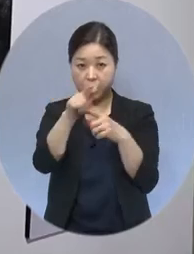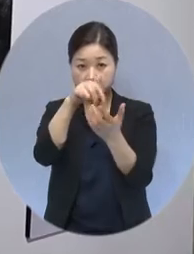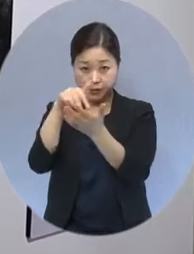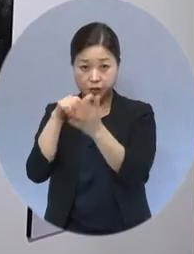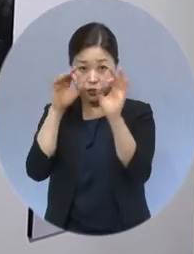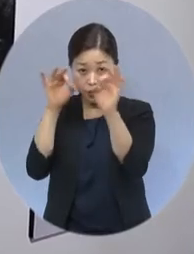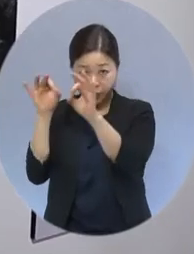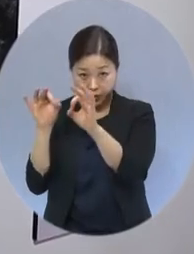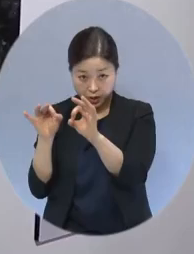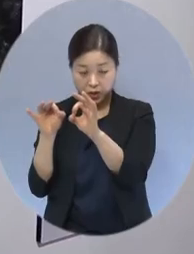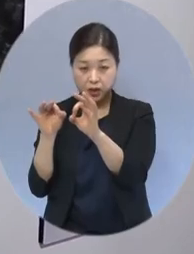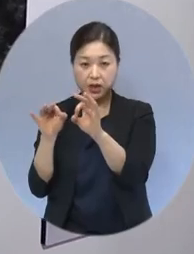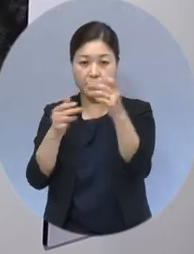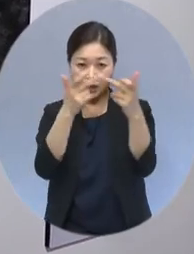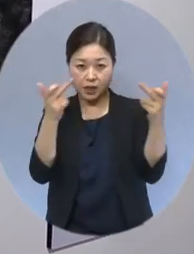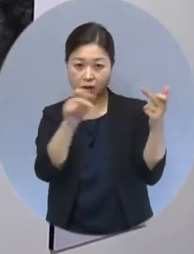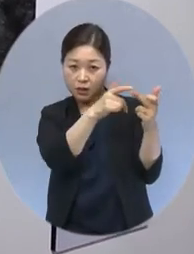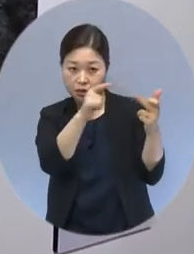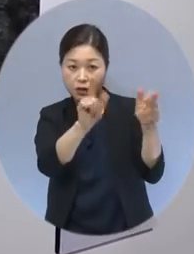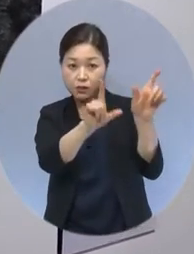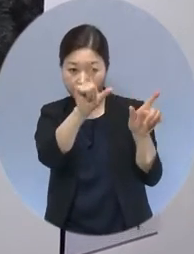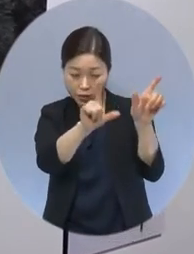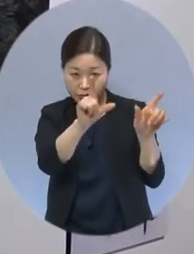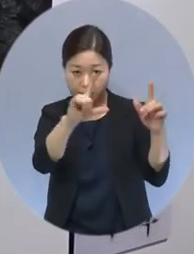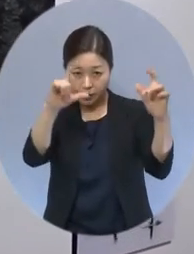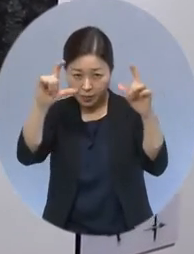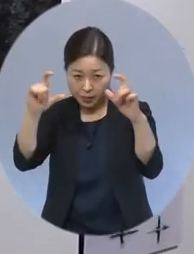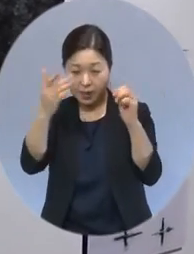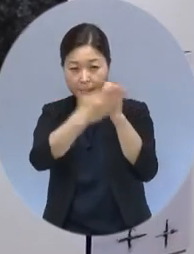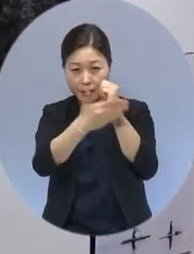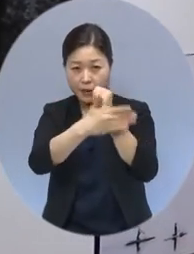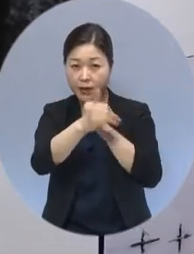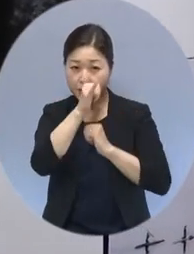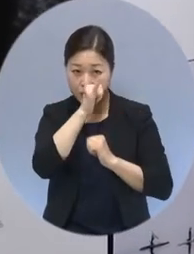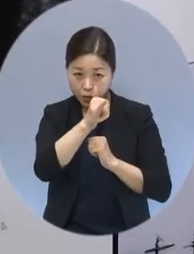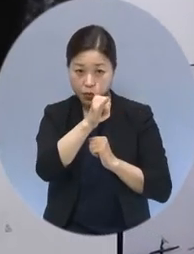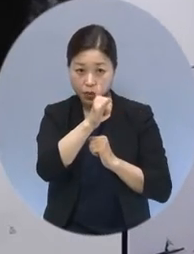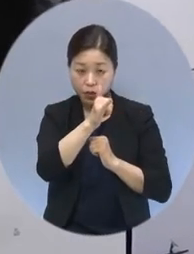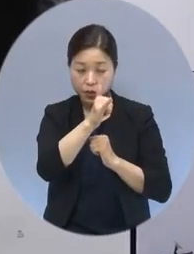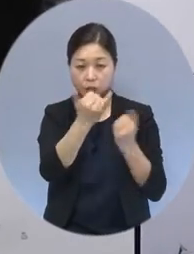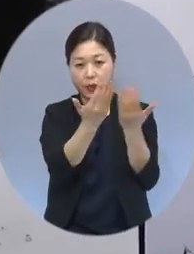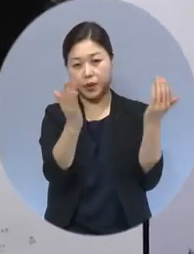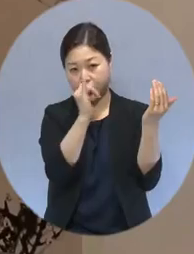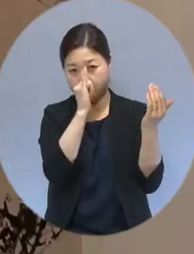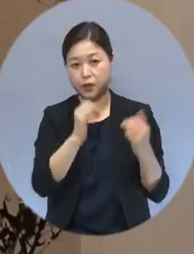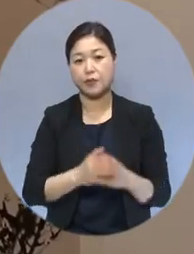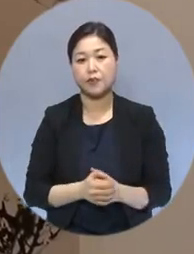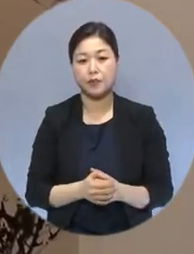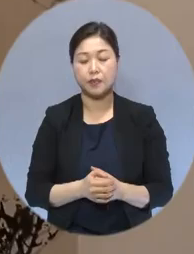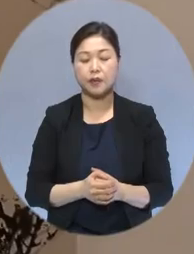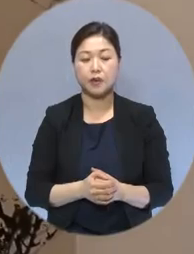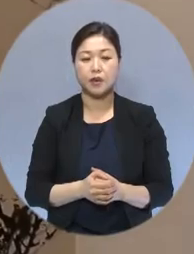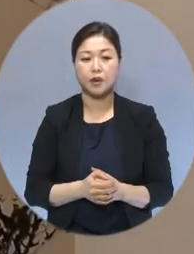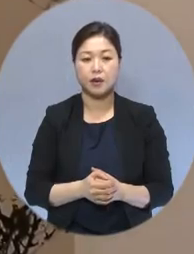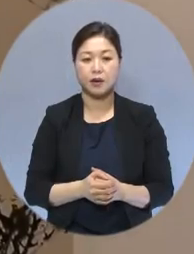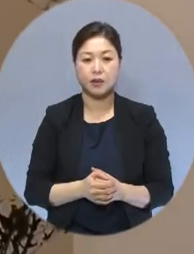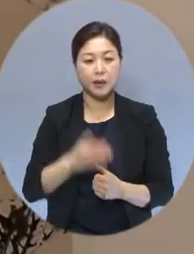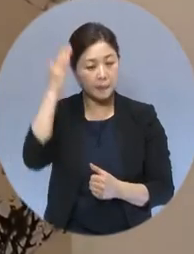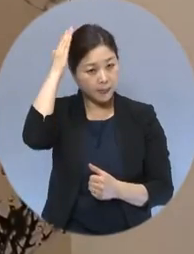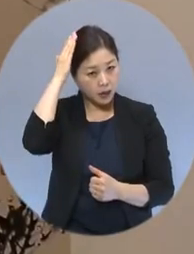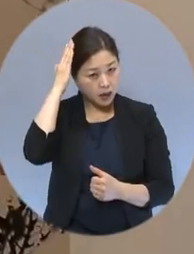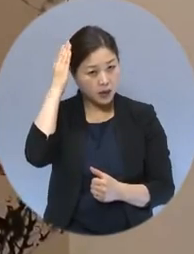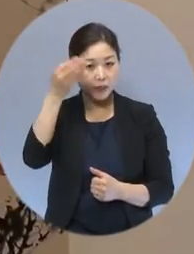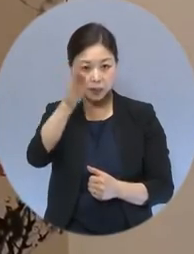담긴 신비로운 자연 현상을 순간 포착해 렌즈에 담은 작품이 눈앞에 펼쳐지고 화선지의 먹과